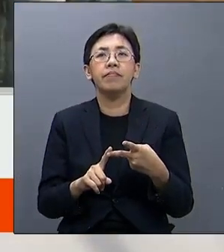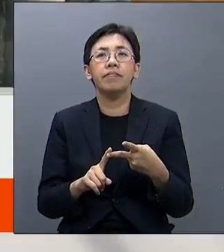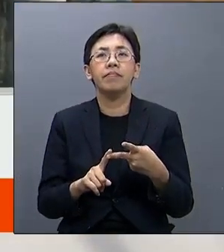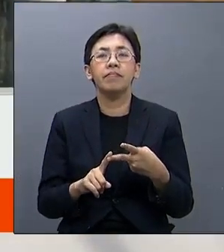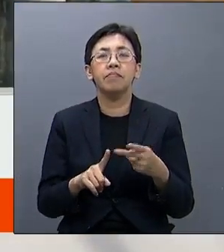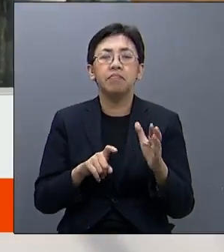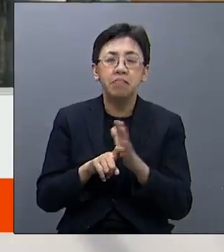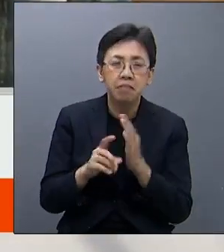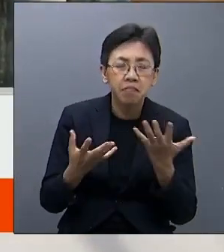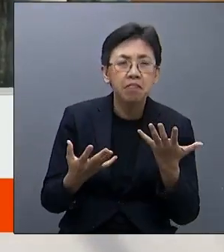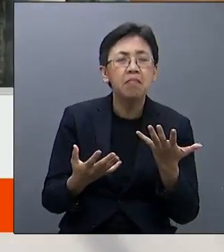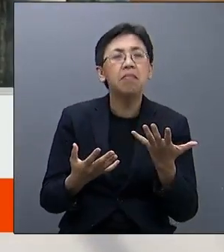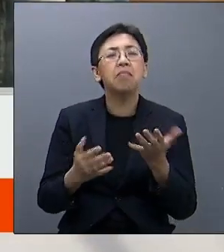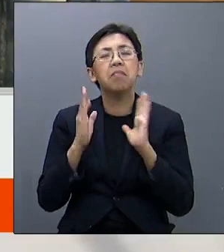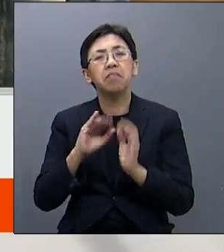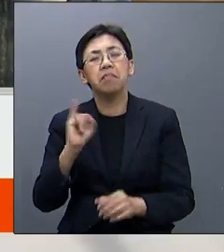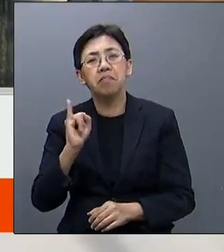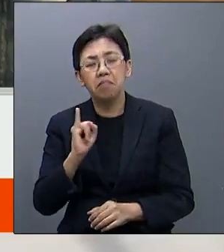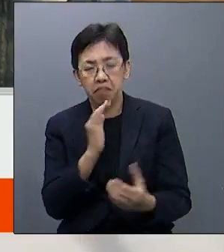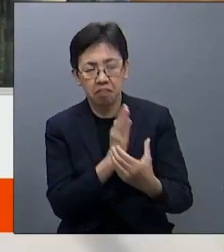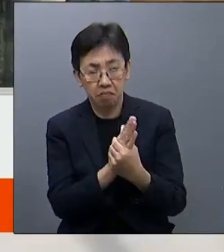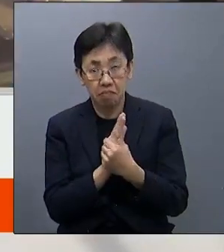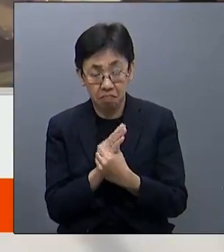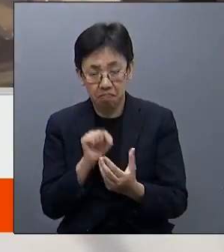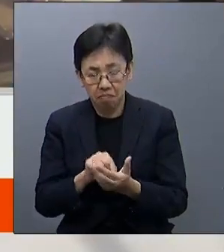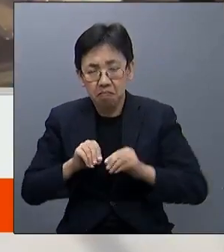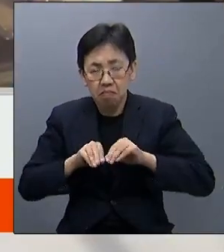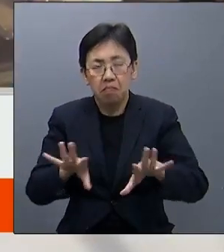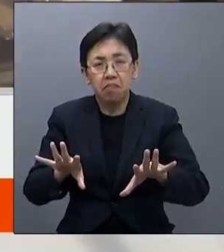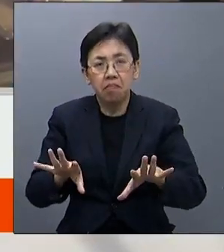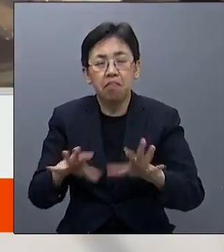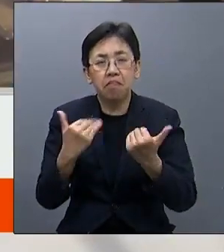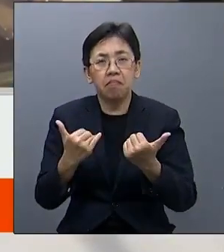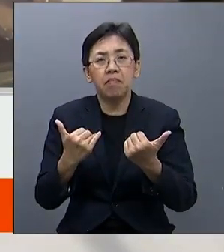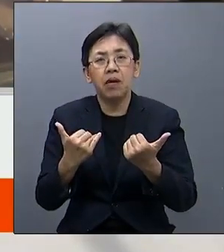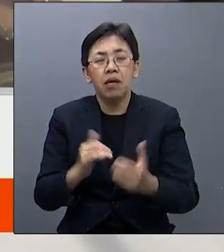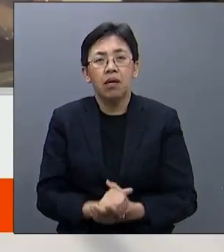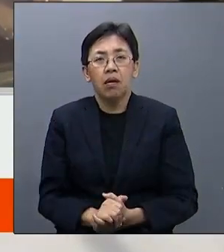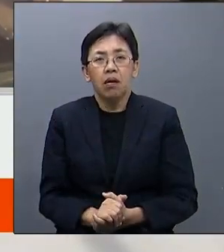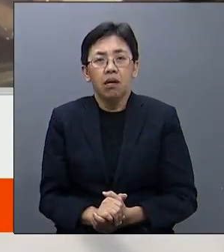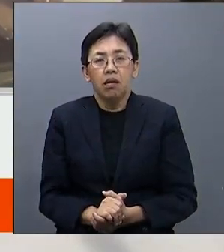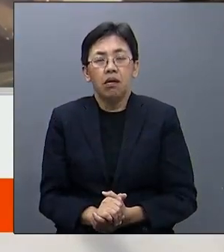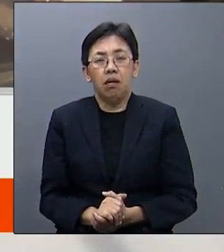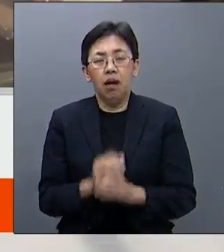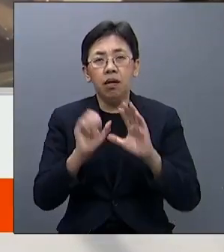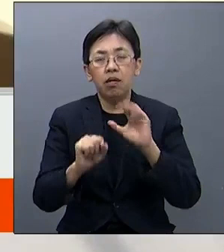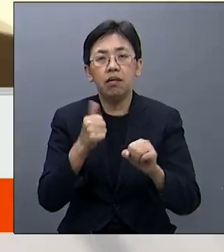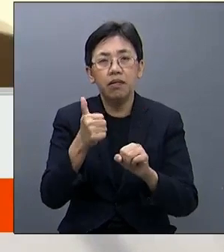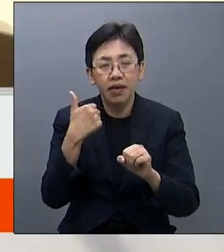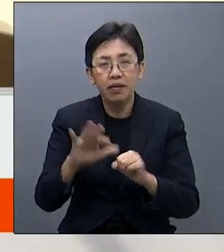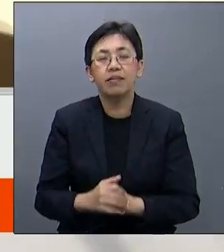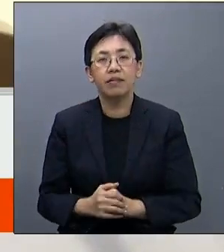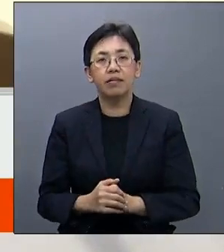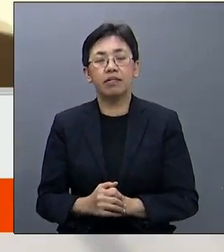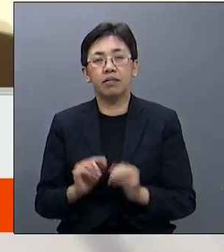คร้ายของสังคมคือคนที่เอาข้อมูลมาเผยแพร่เนี่ยเริ่มออกไปฆ่าเชื้อโรคแล้วเริ่มจับคนผิดได้แล้วนะครับแล้ว